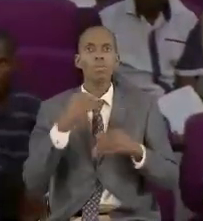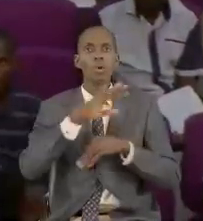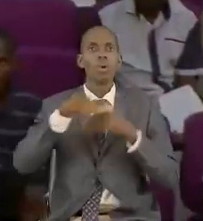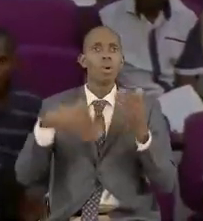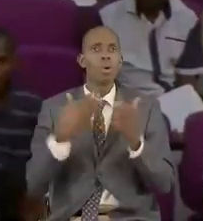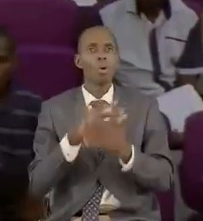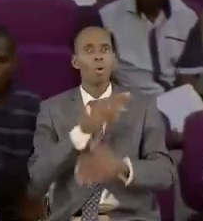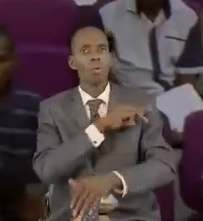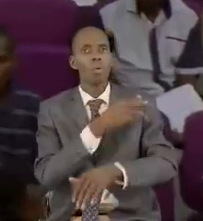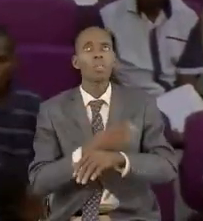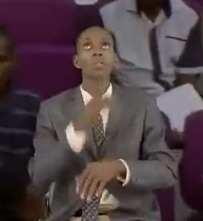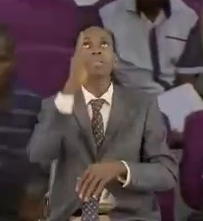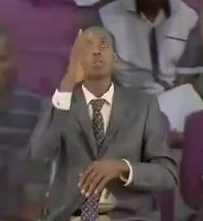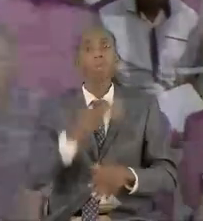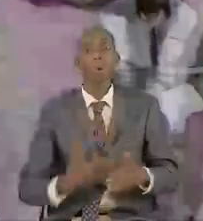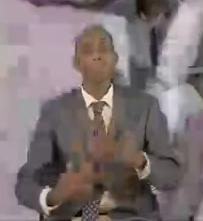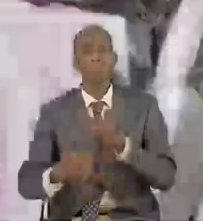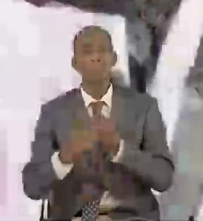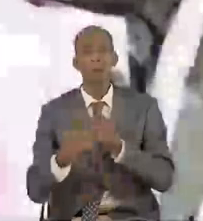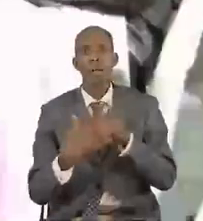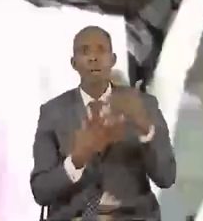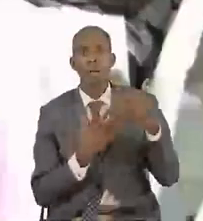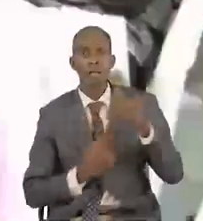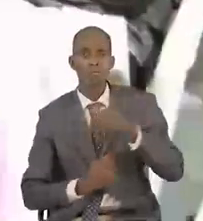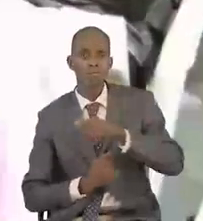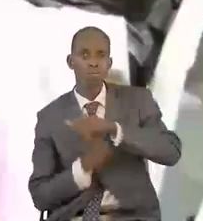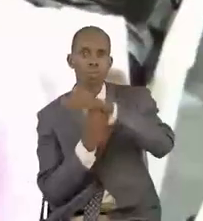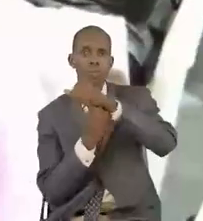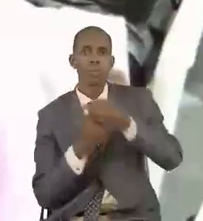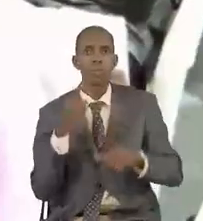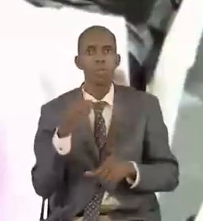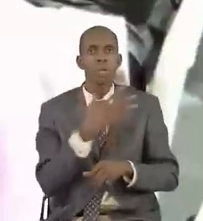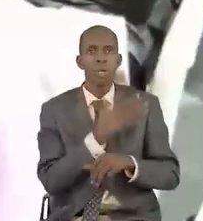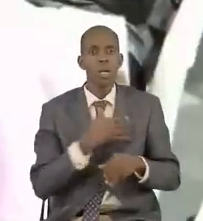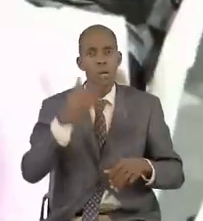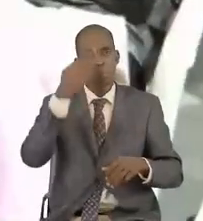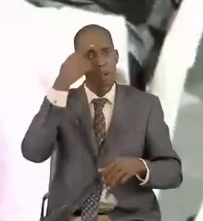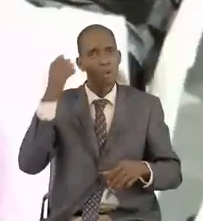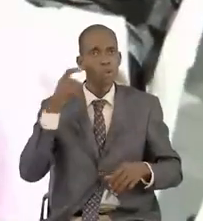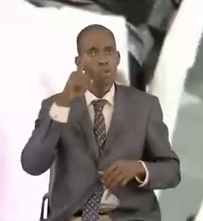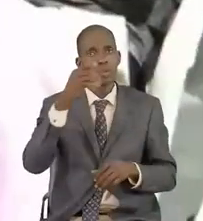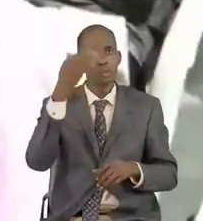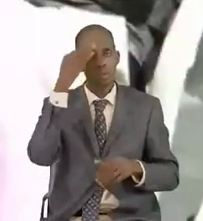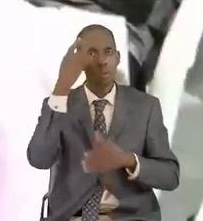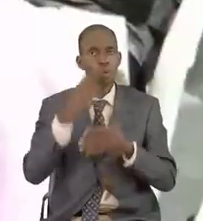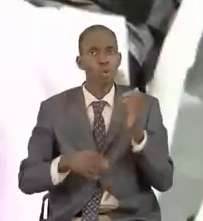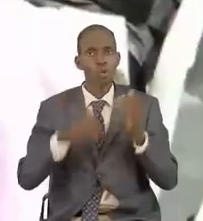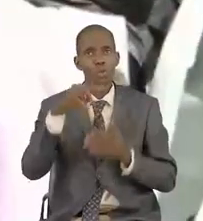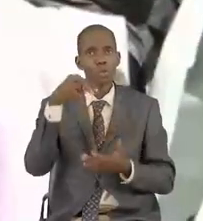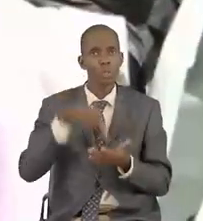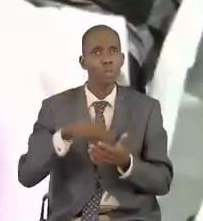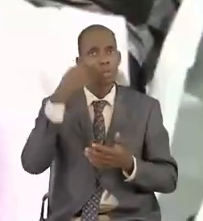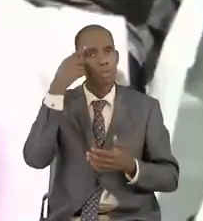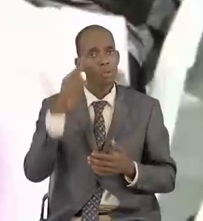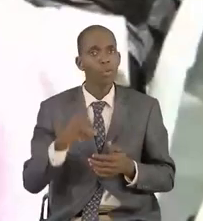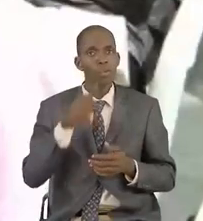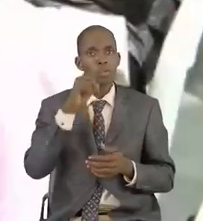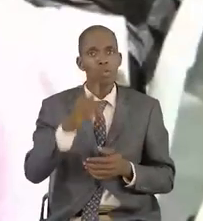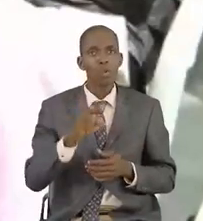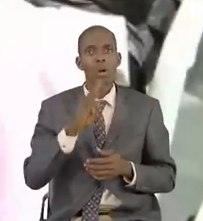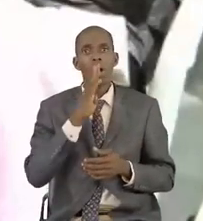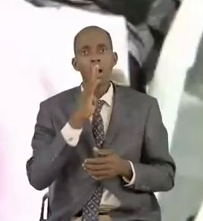tu puissant derrière toi qui te soutient parce que tu sais ce qui est en fondement tu es courageux